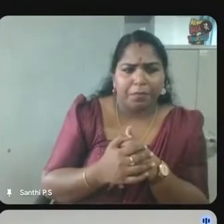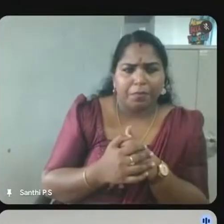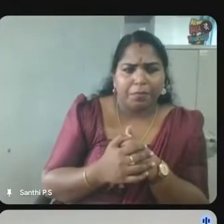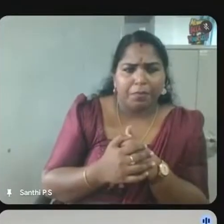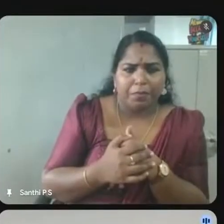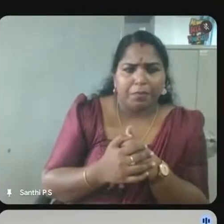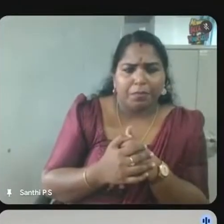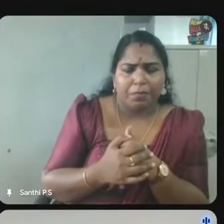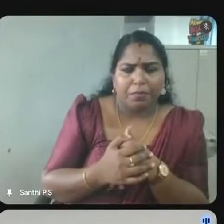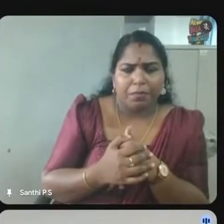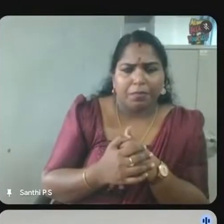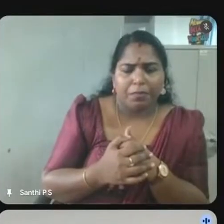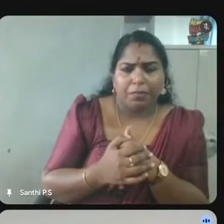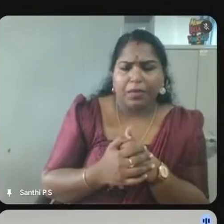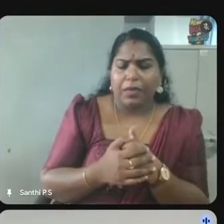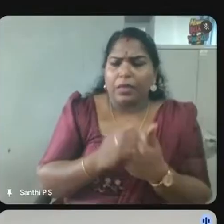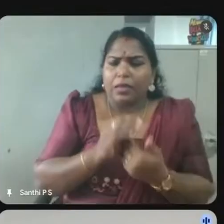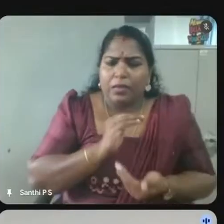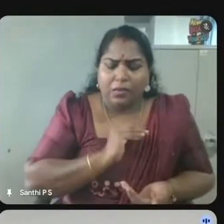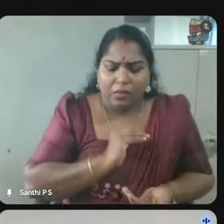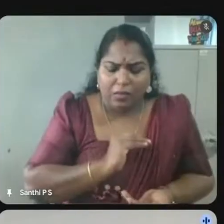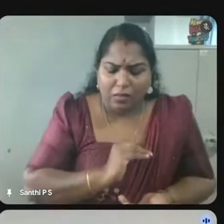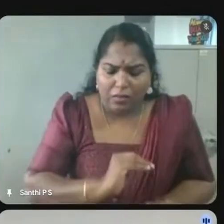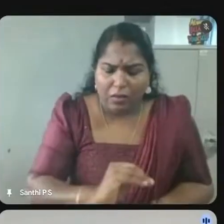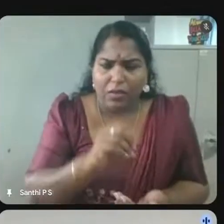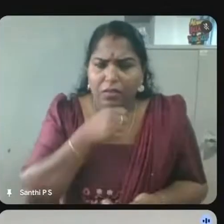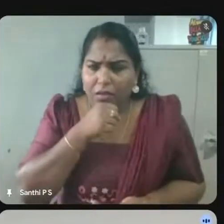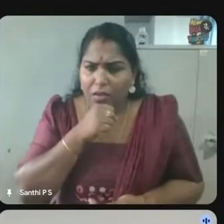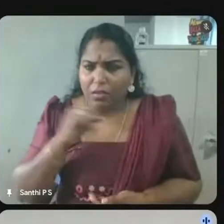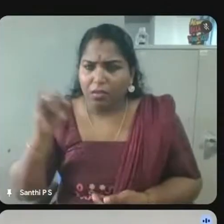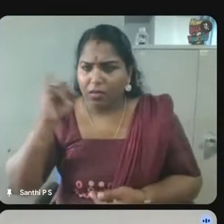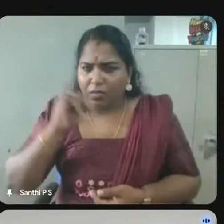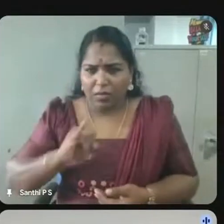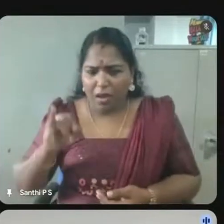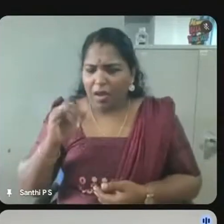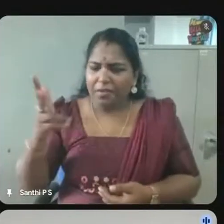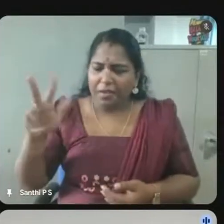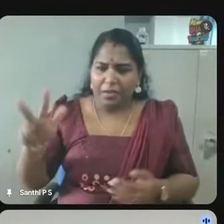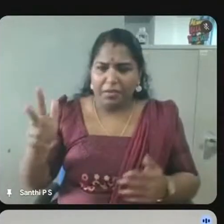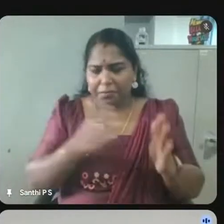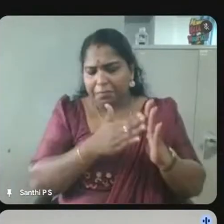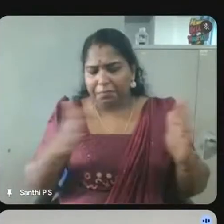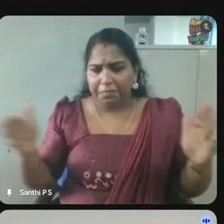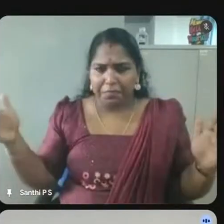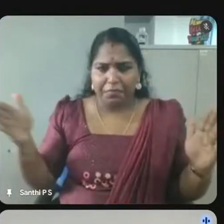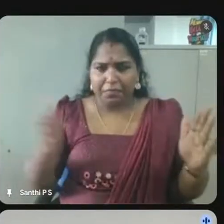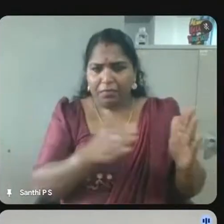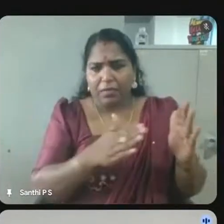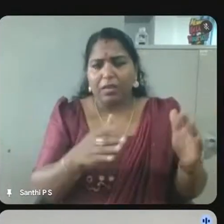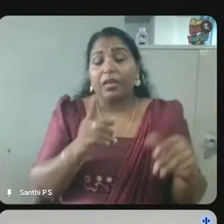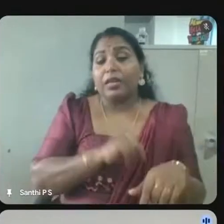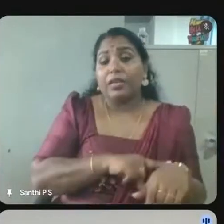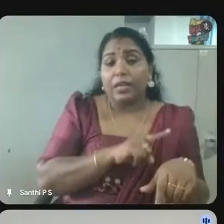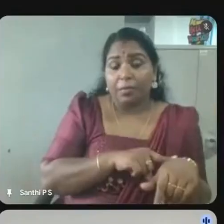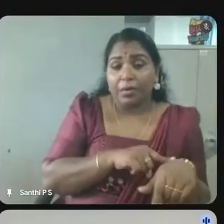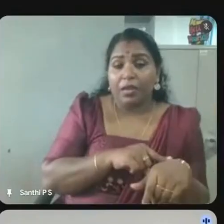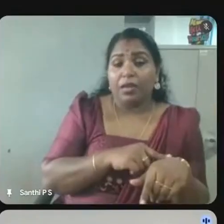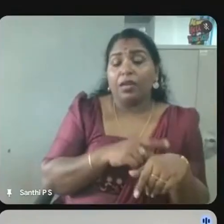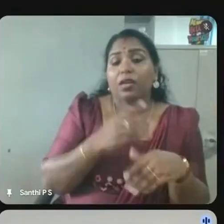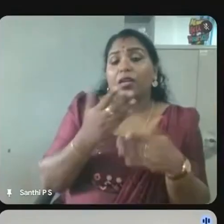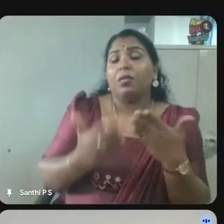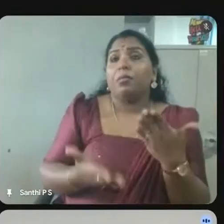ഒരു ജന്മന മുതൽ ഒരു 6 വയസ്സ് 8 വയസ്സ് വരെയുള്ള കുട്ടികളിൽ ഉണ്ടാവുന്ന ഒരു സംഭവമാണ്. ഈ പ്രായത്തിൽ ഈ ക്രിട്ടിക്കൽ പീരീഡിൽ അത്